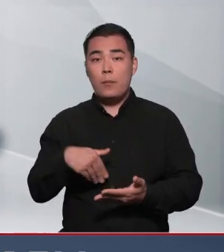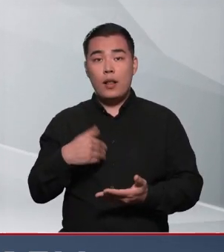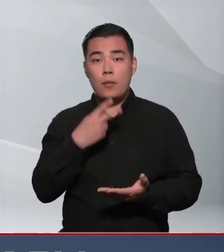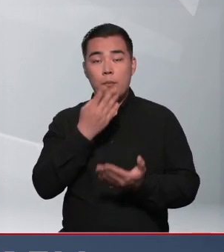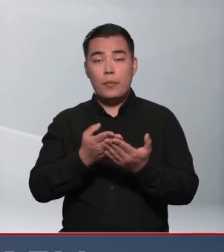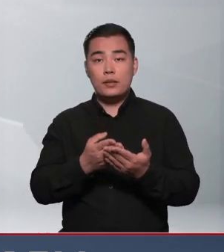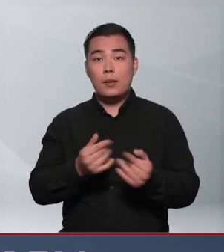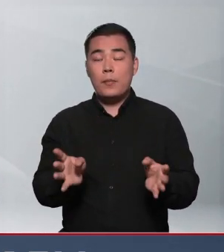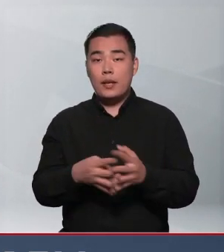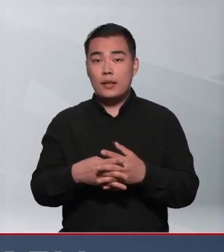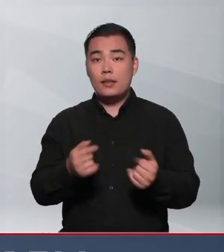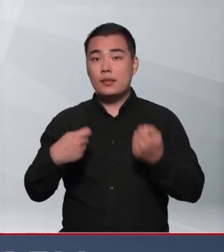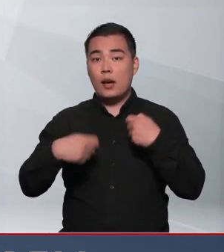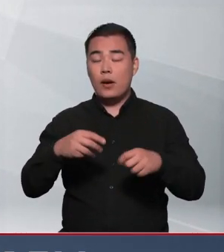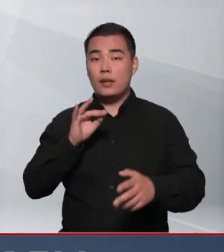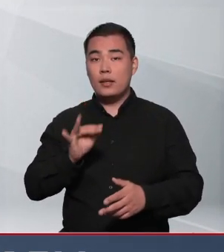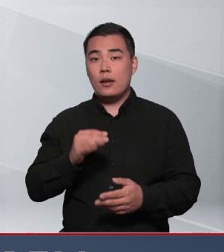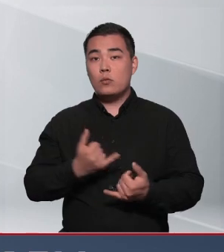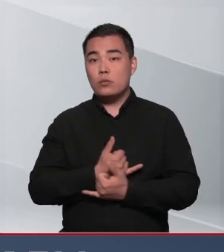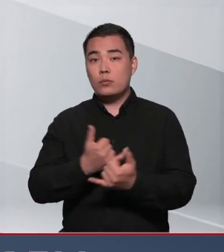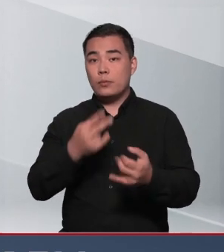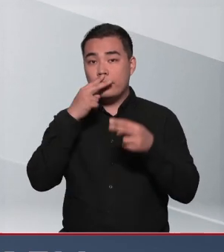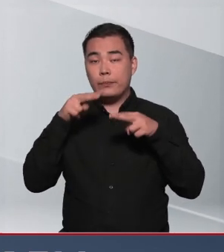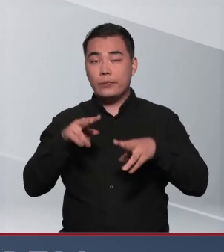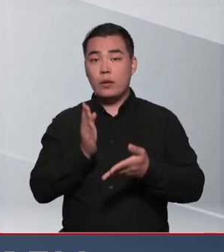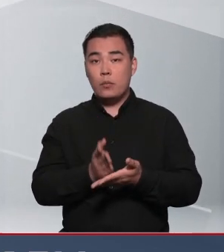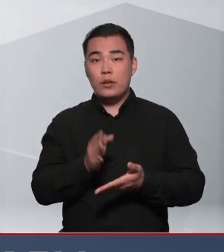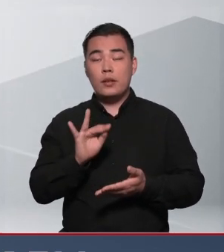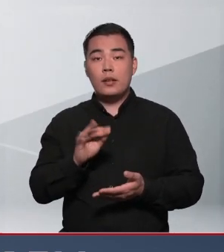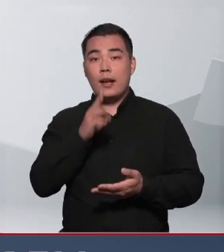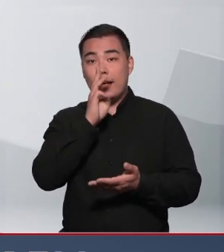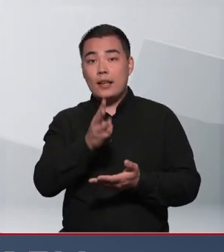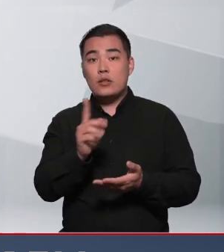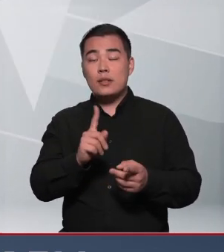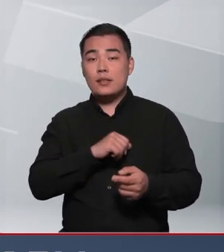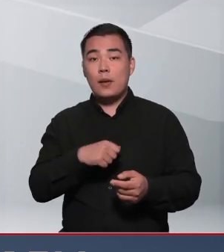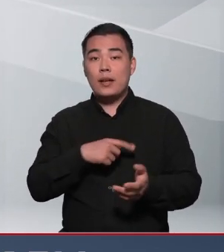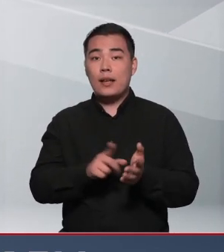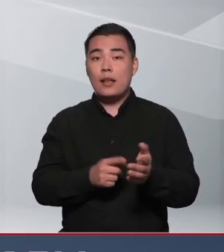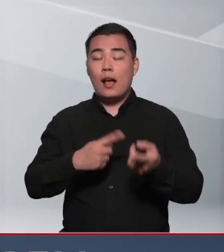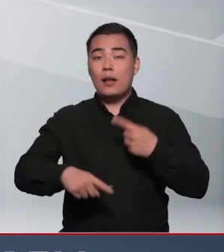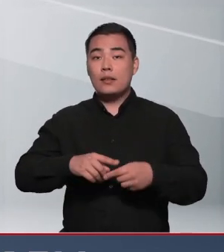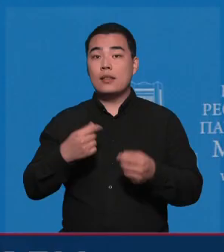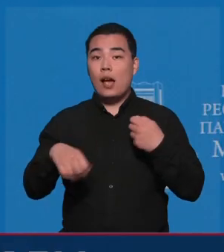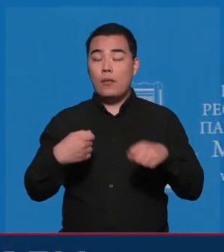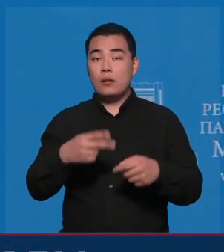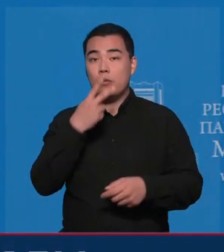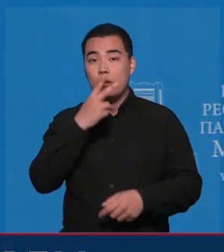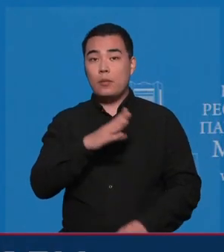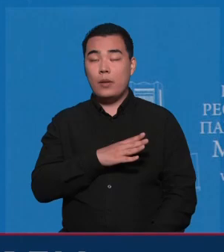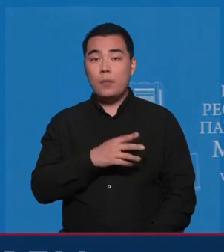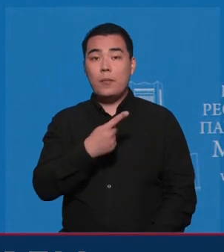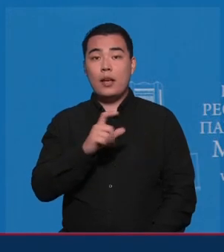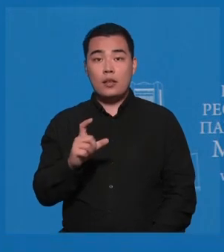қоғамдық бірлестіктері тауарлар мен қызметтерді бақылайтын болады. Сондай-ақ несиеге алынған тауарларды қайтару шарттары белгіленді. Бірінші